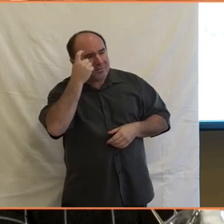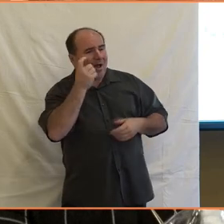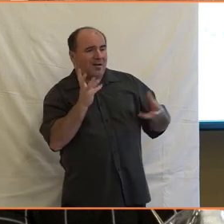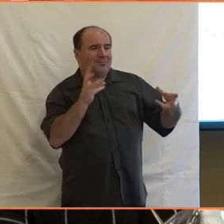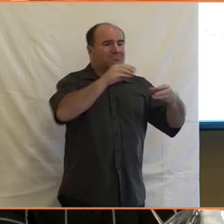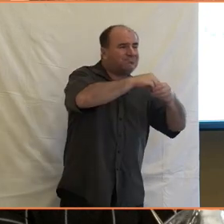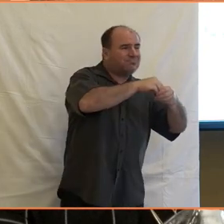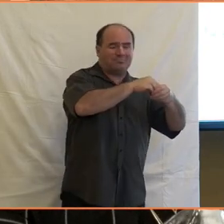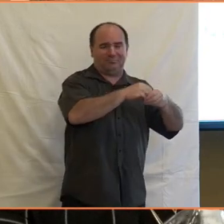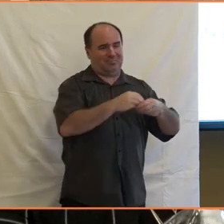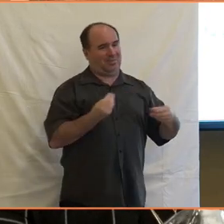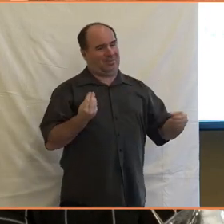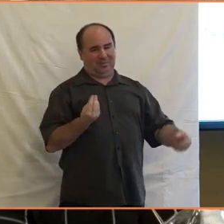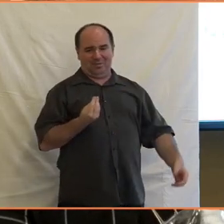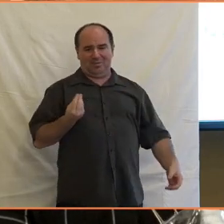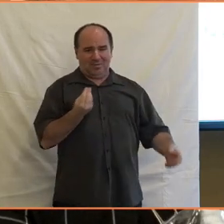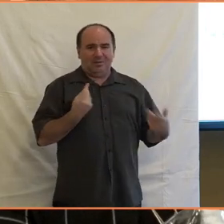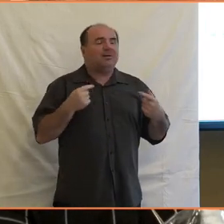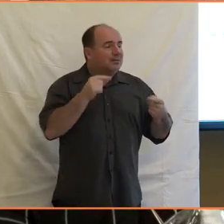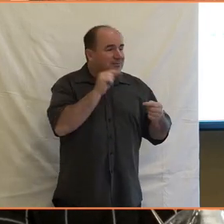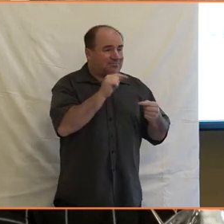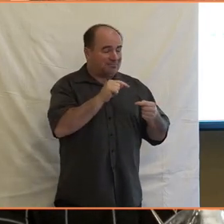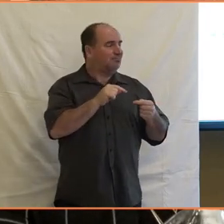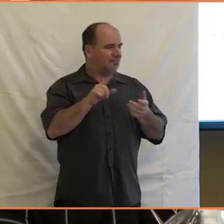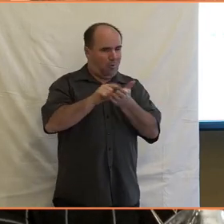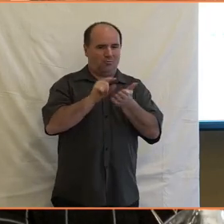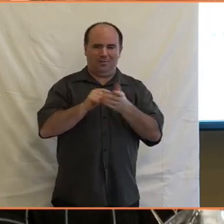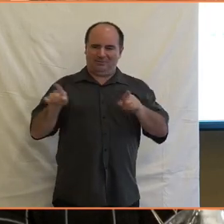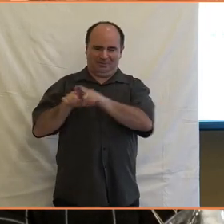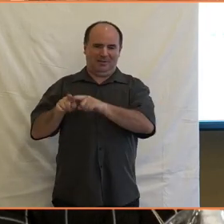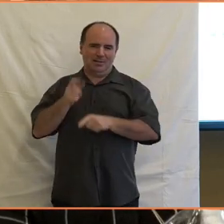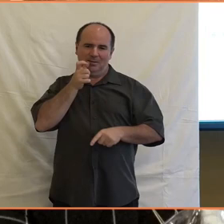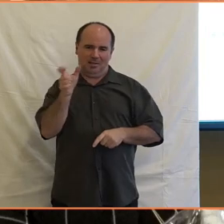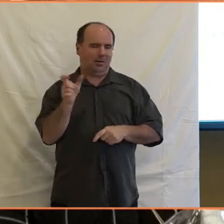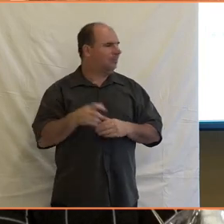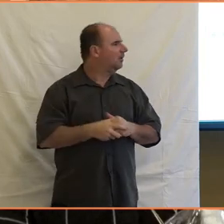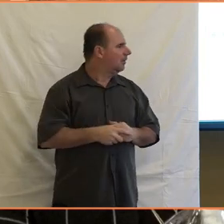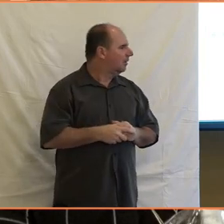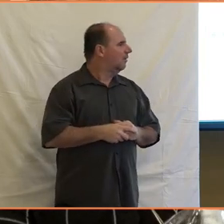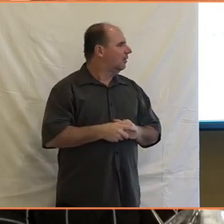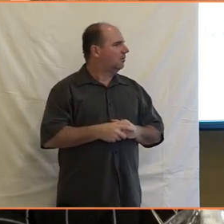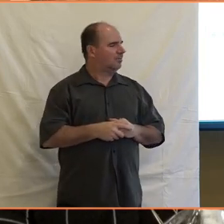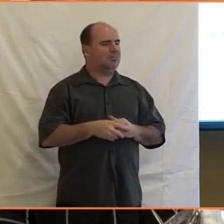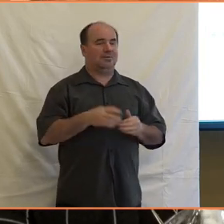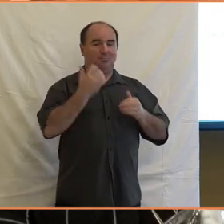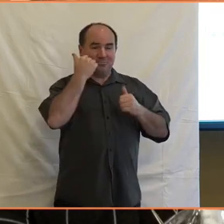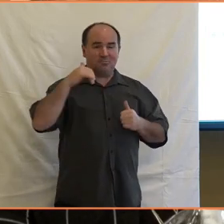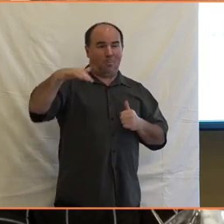typické, že oni se vyhýbají tomu jednoduchému černobílému vidění, dělení populace na ty, kteří vlastně